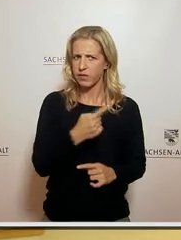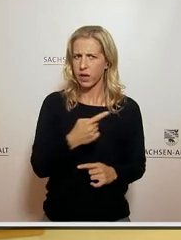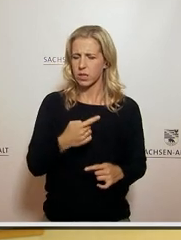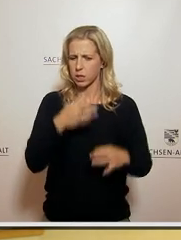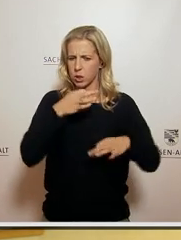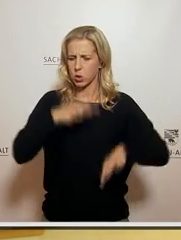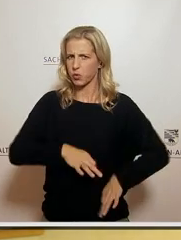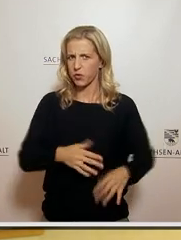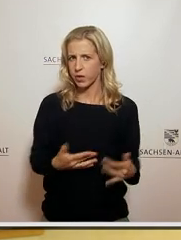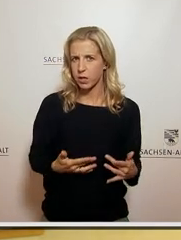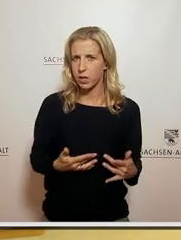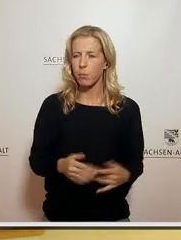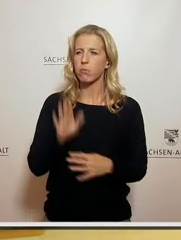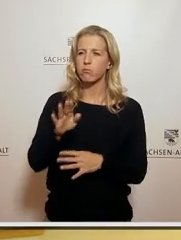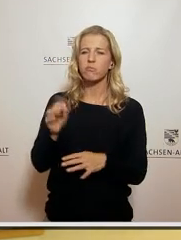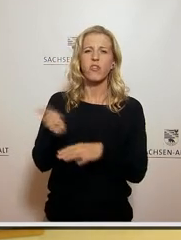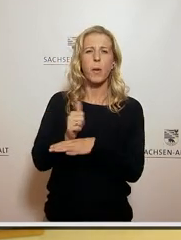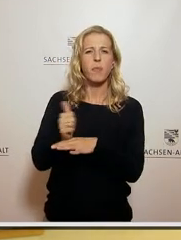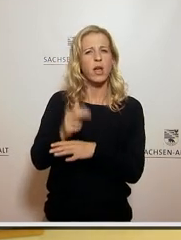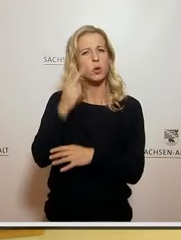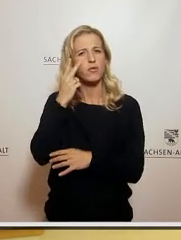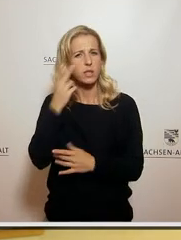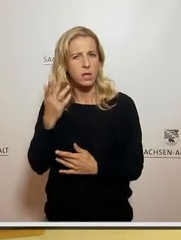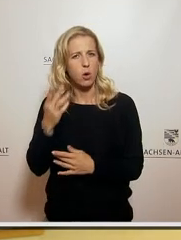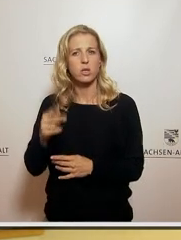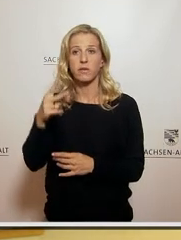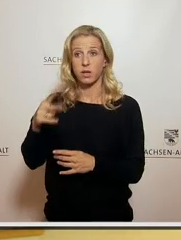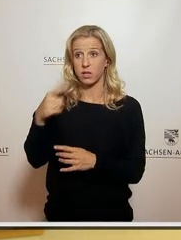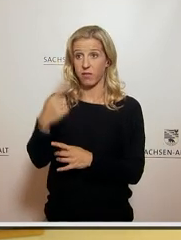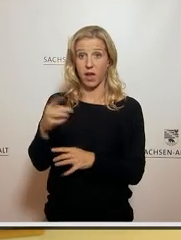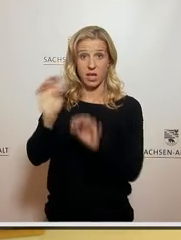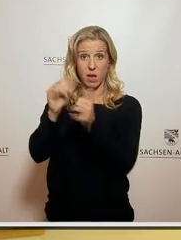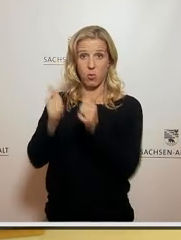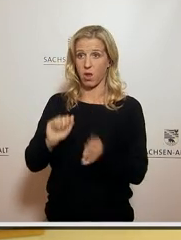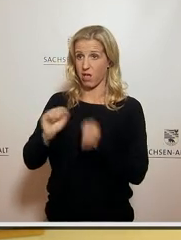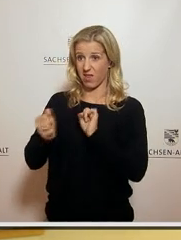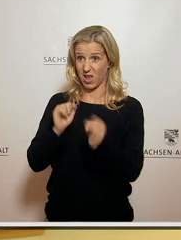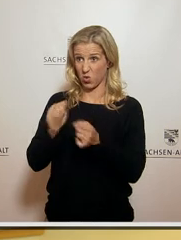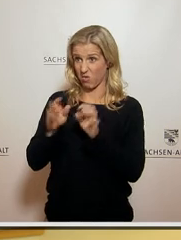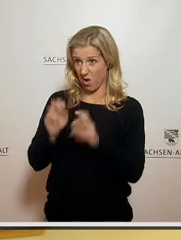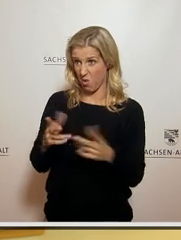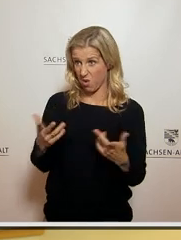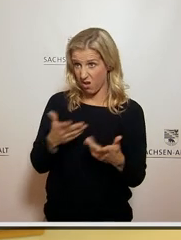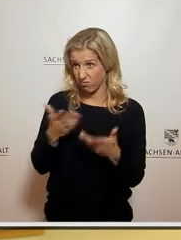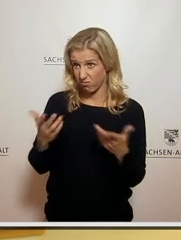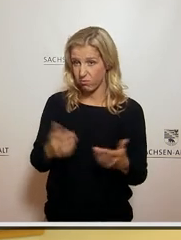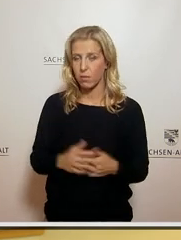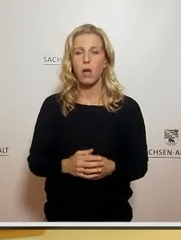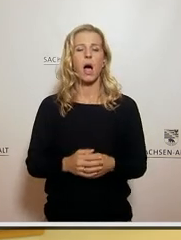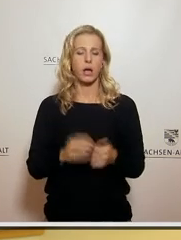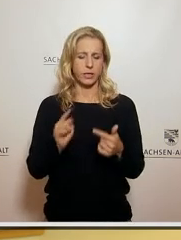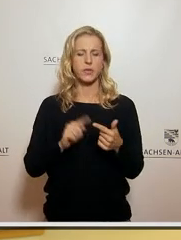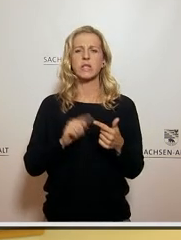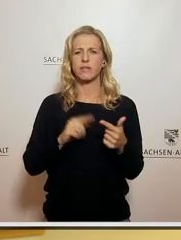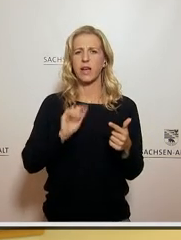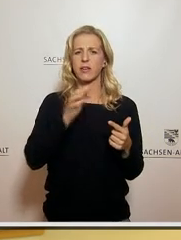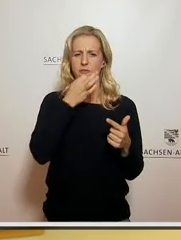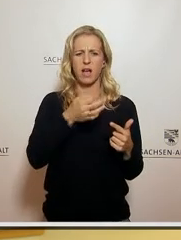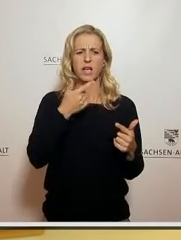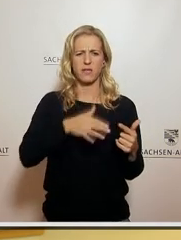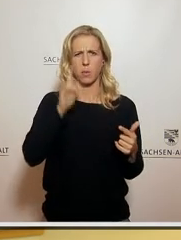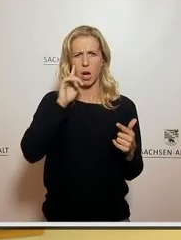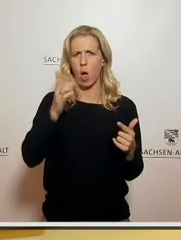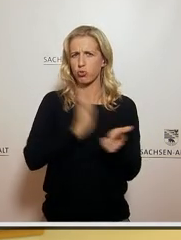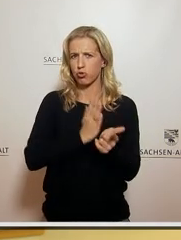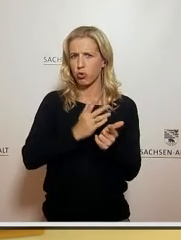negative Resonanz auf das 2G-Modell? Und dann noch eine zweite Frage, eine dritte war auch noch gestellt worden, aber die haben wir schon beantwortet, würde ich sagen. Der